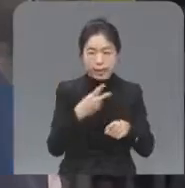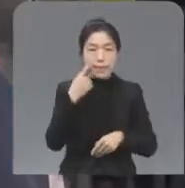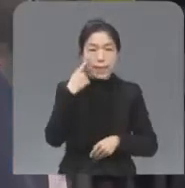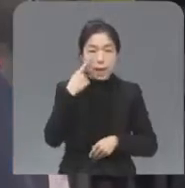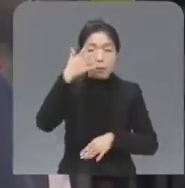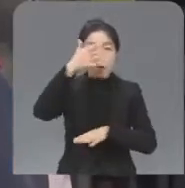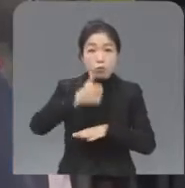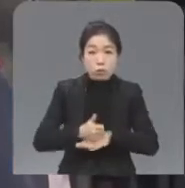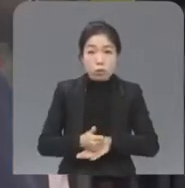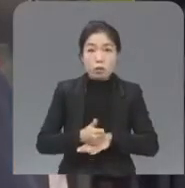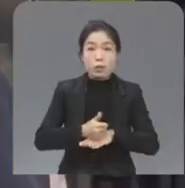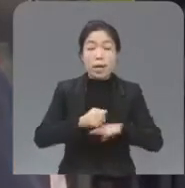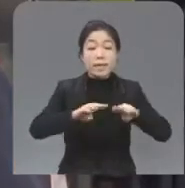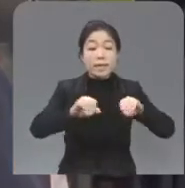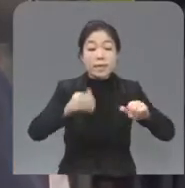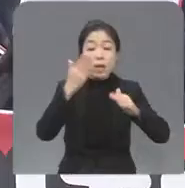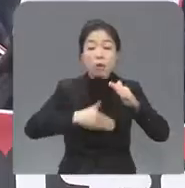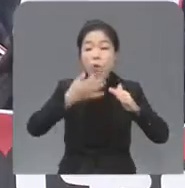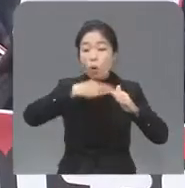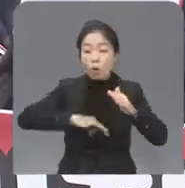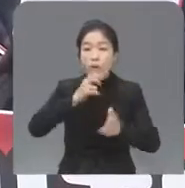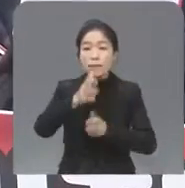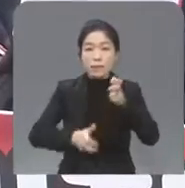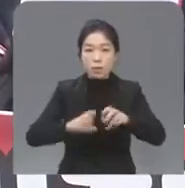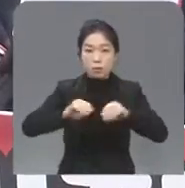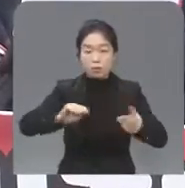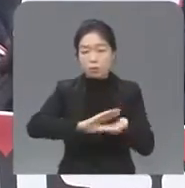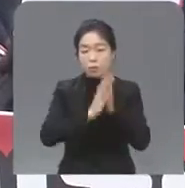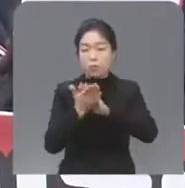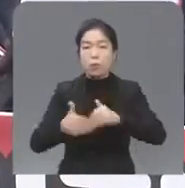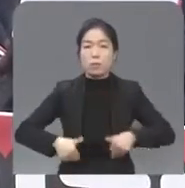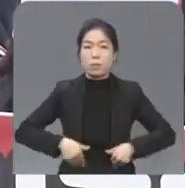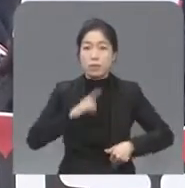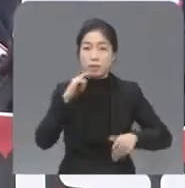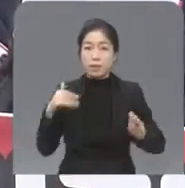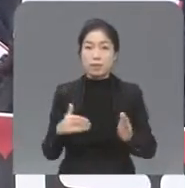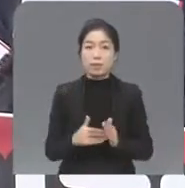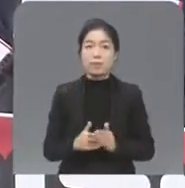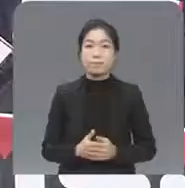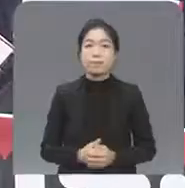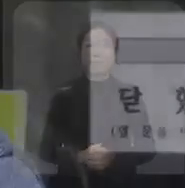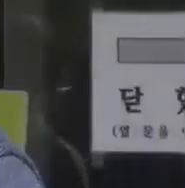시행해서 매립장 땅을 공익사업부지로 바꿔야 한다고 주장했습니다.